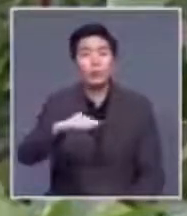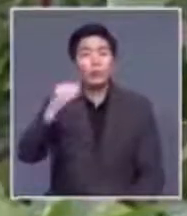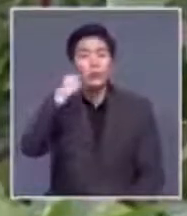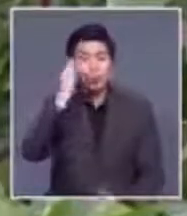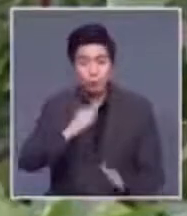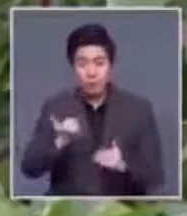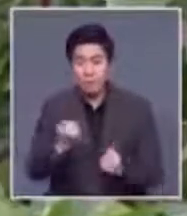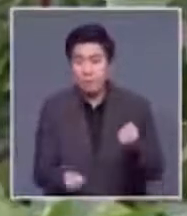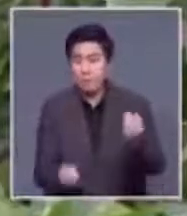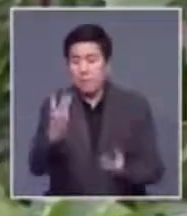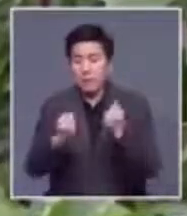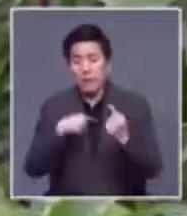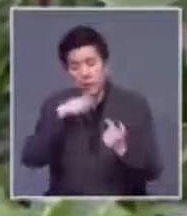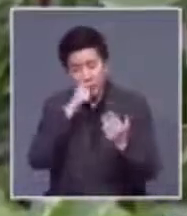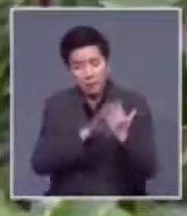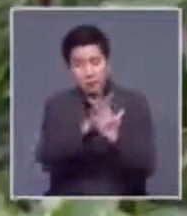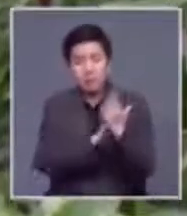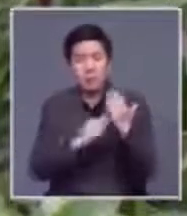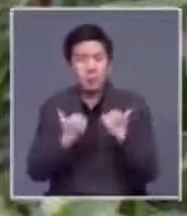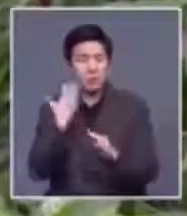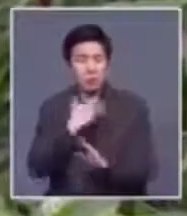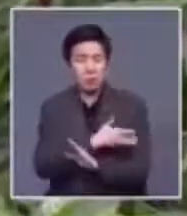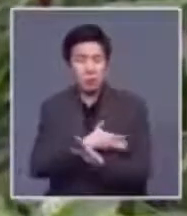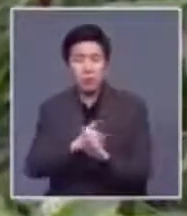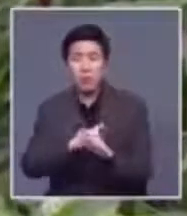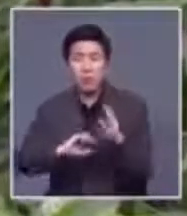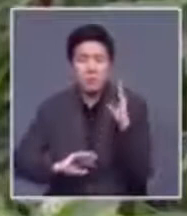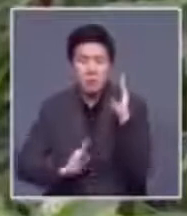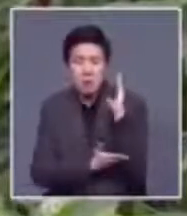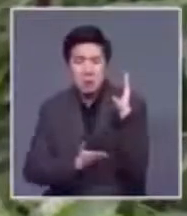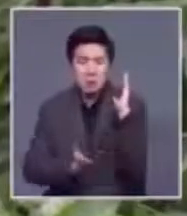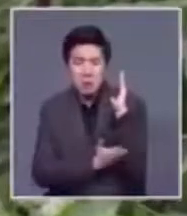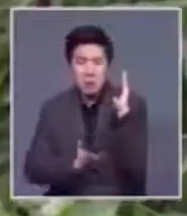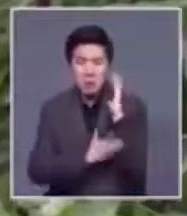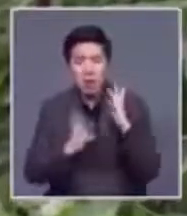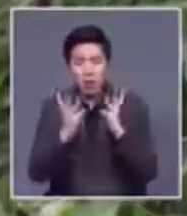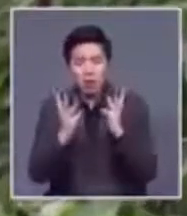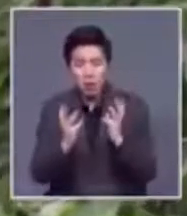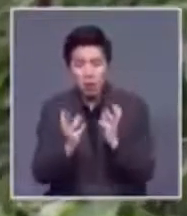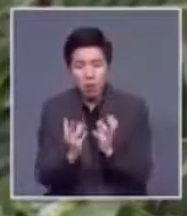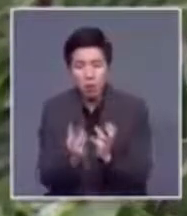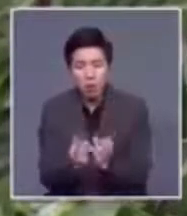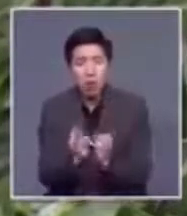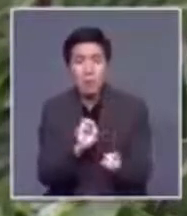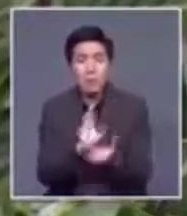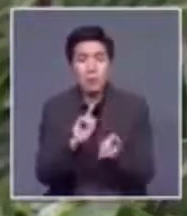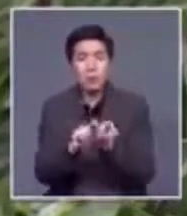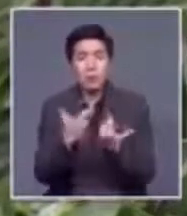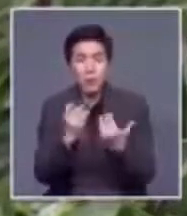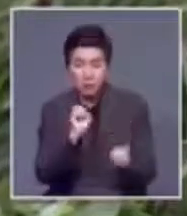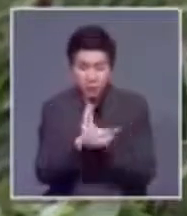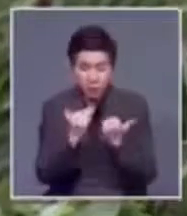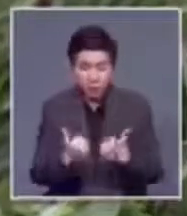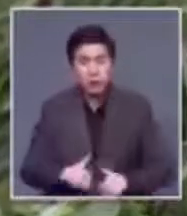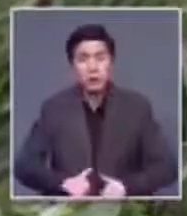คะพื้นที่ป่าของประเทศไทยถูกทำลายแล้วก็ถูกบุกรุกจนทำให้เหลือปริมาณที่ลดน้อยลงแล้วก็ส่งผลกระทบทั้งทางตรงแล้วก็ท